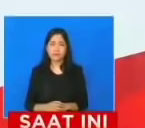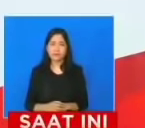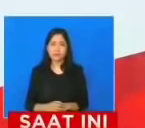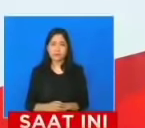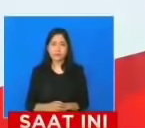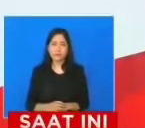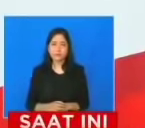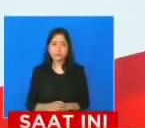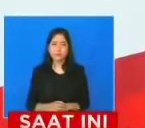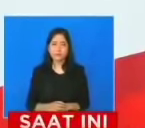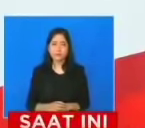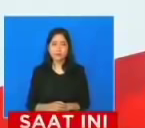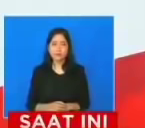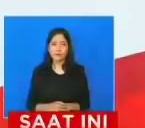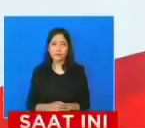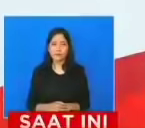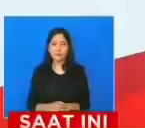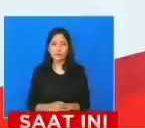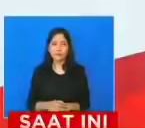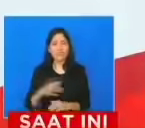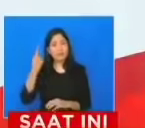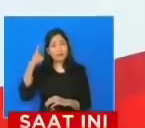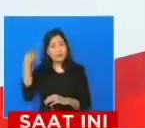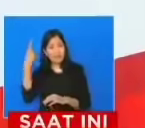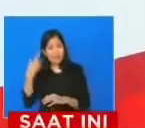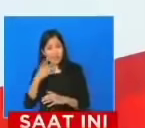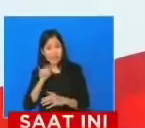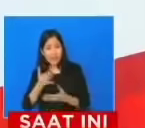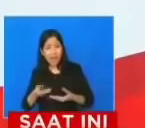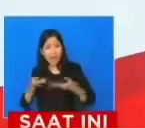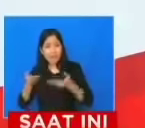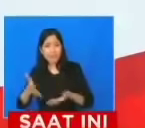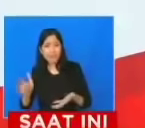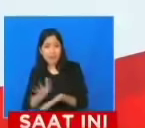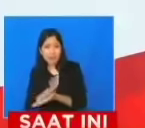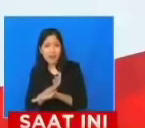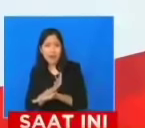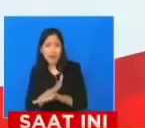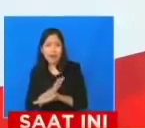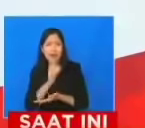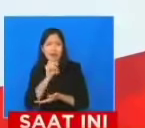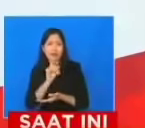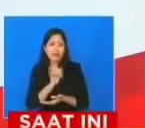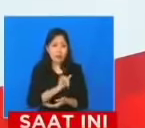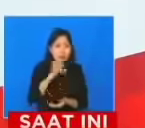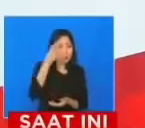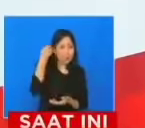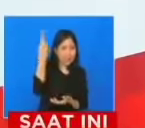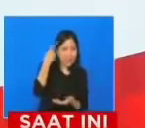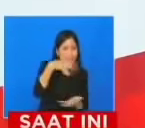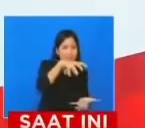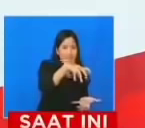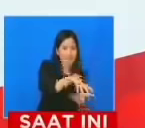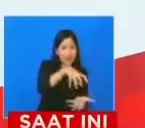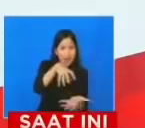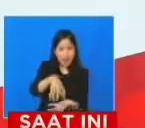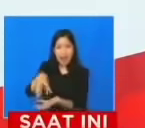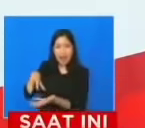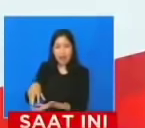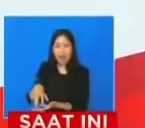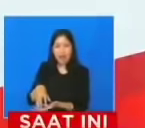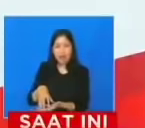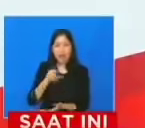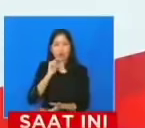kemudian memberikan kesempatan kepada pemerintah daerah